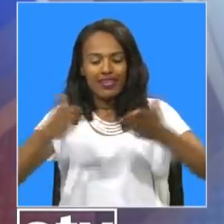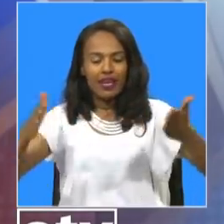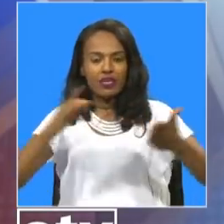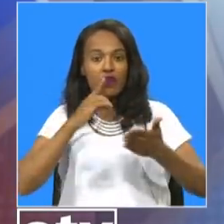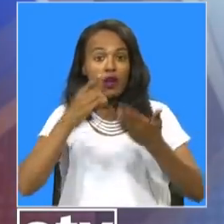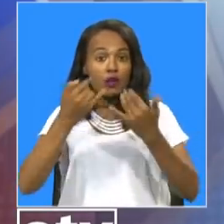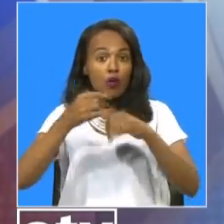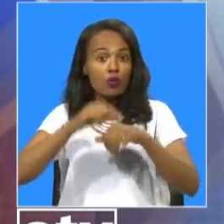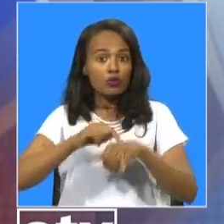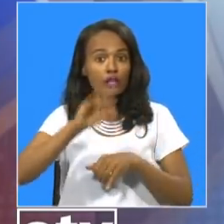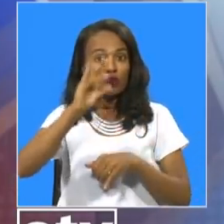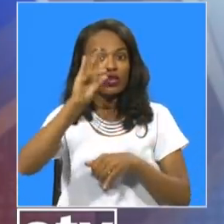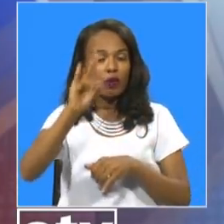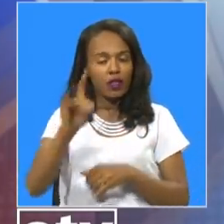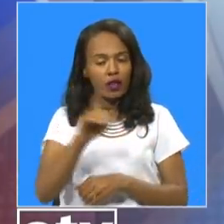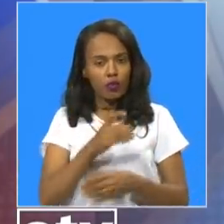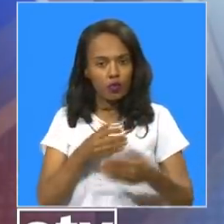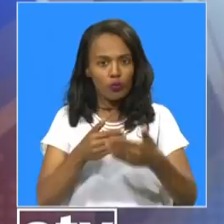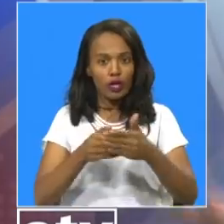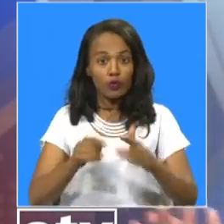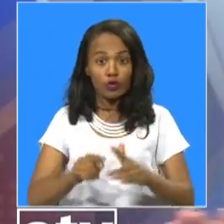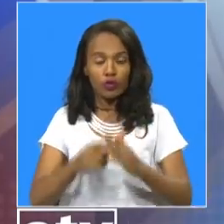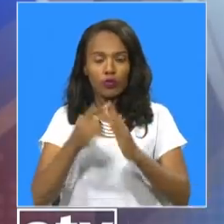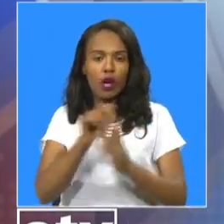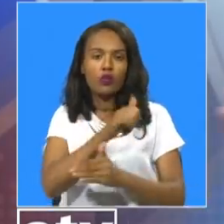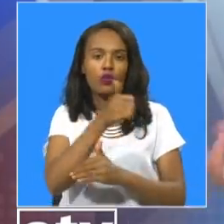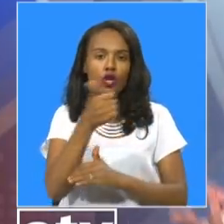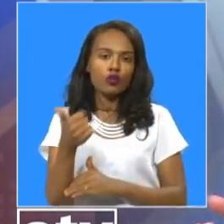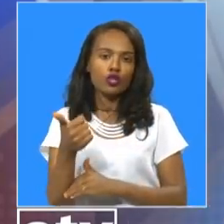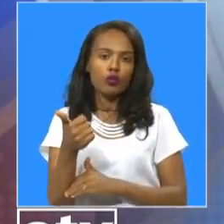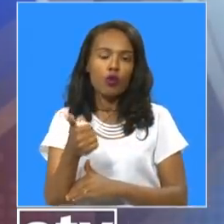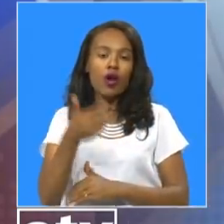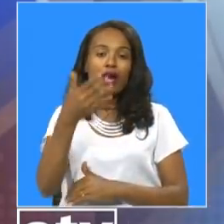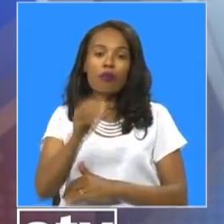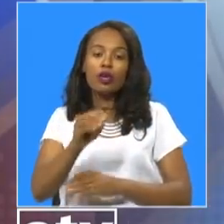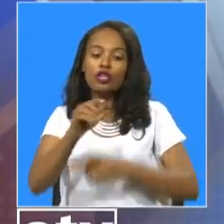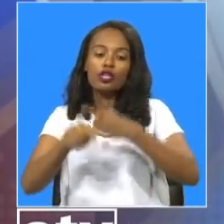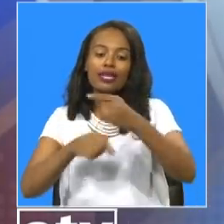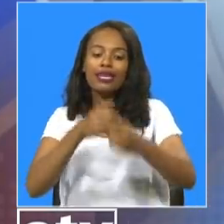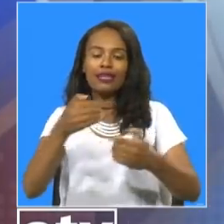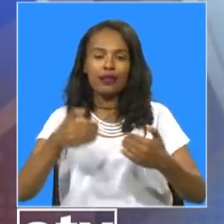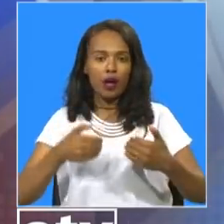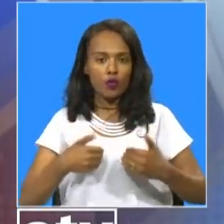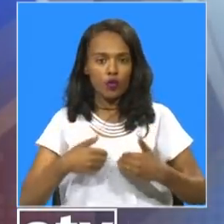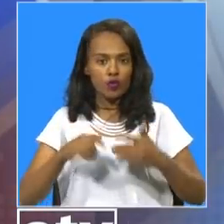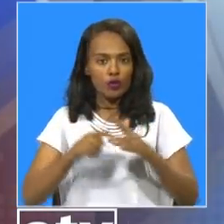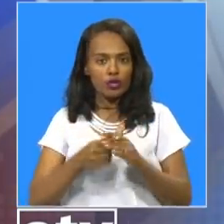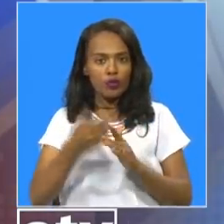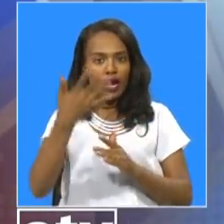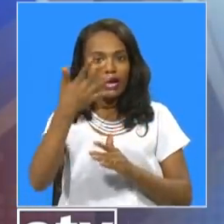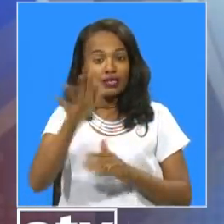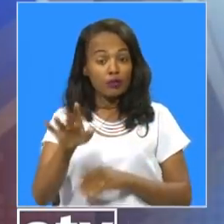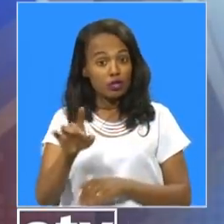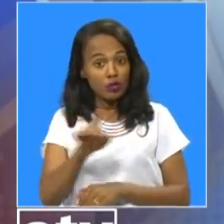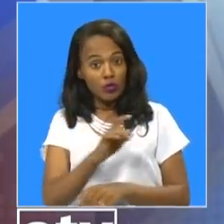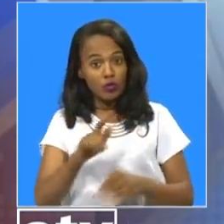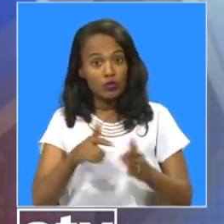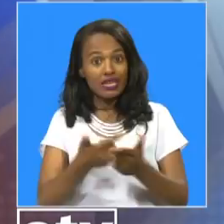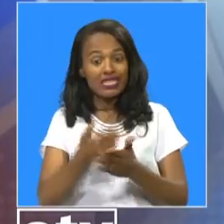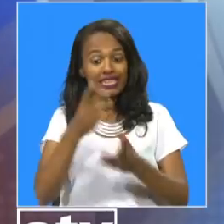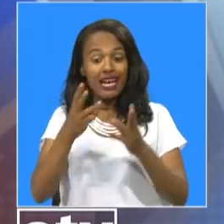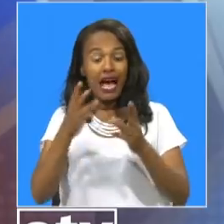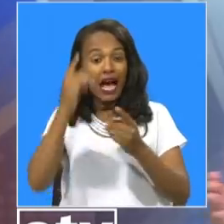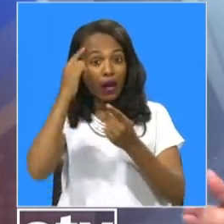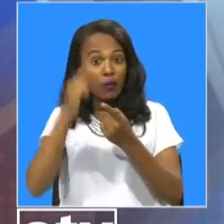ሰዓት ወደ 7 የሚሆኑ በቅርቡ ይጀምራሉ። ሌሎች ደግሞ በግዥ ሂደትም ያሉ አሉ ለመጀመርም 15 የሚሆኑ። ስለዚህ